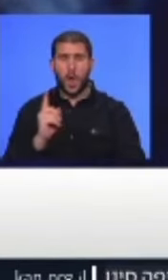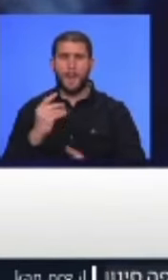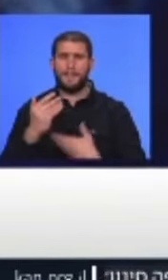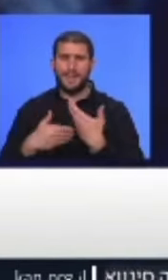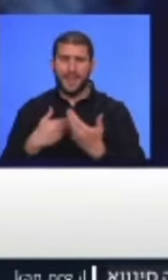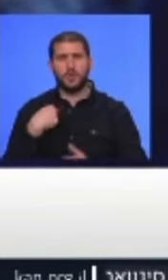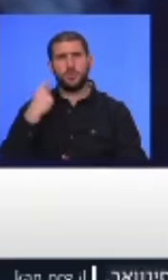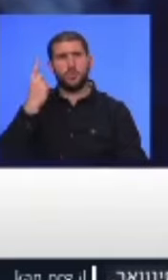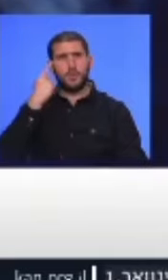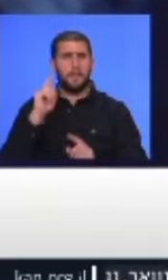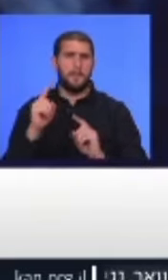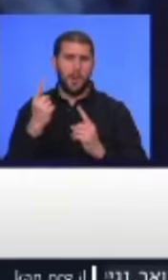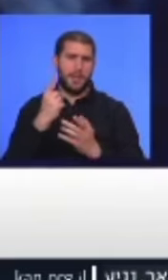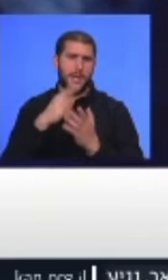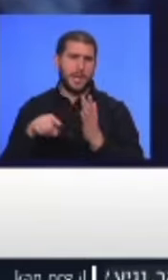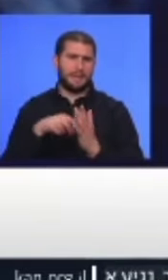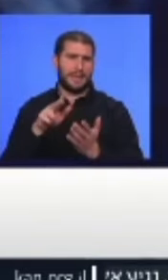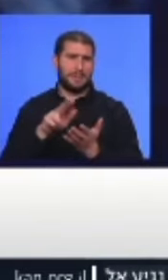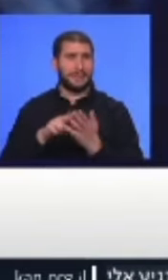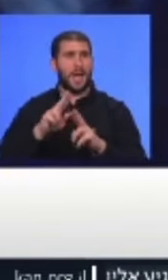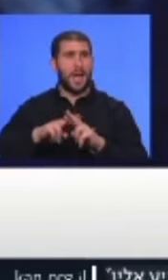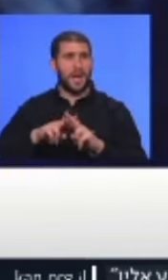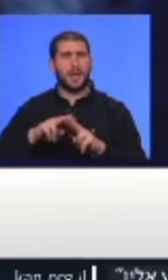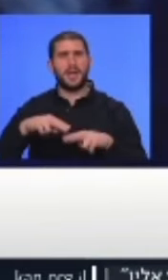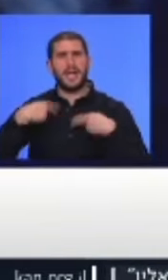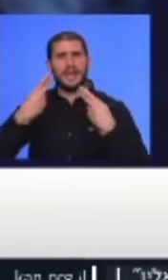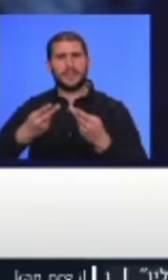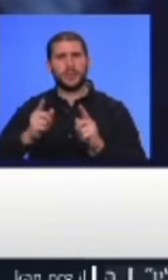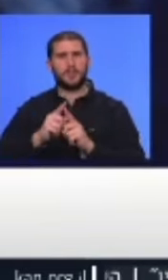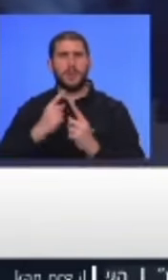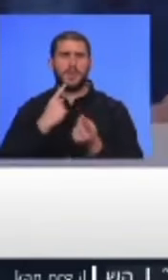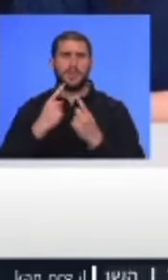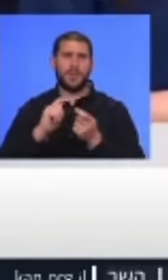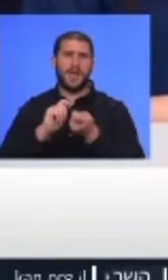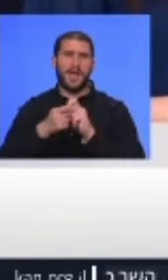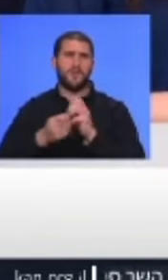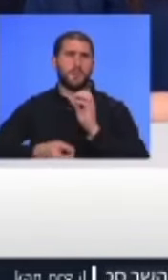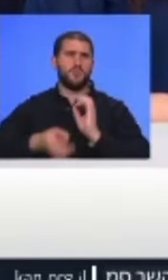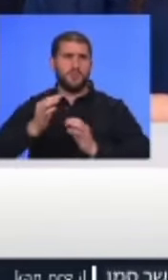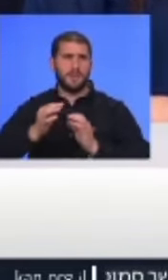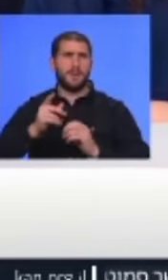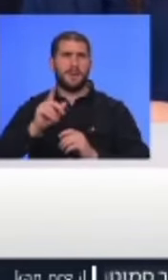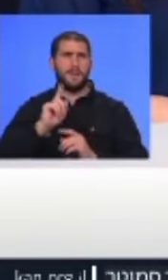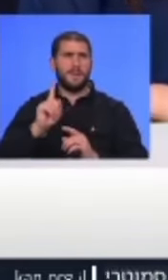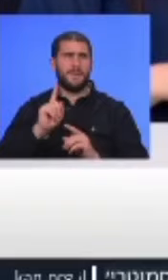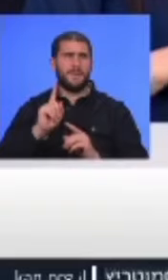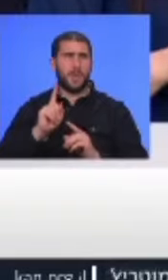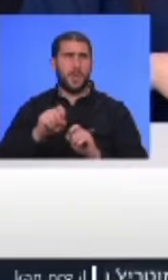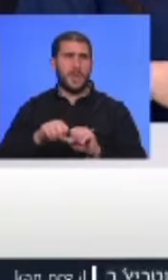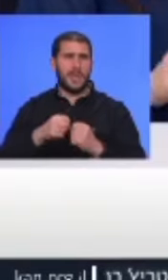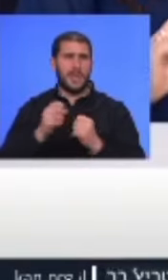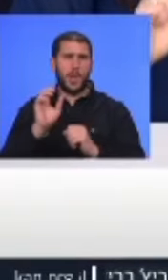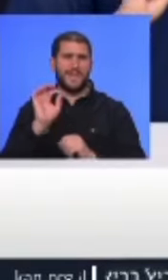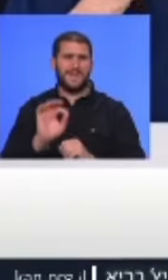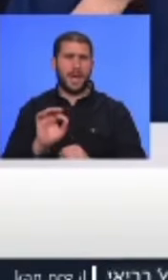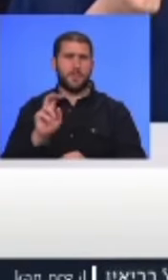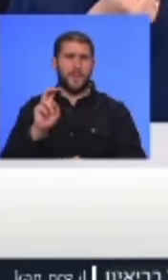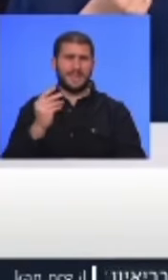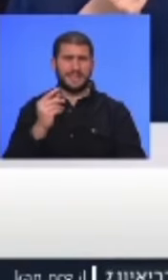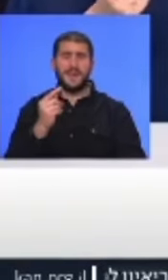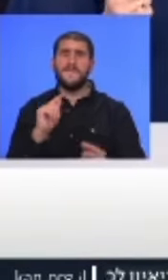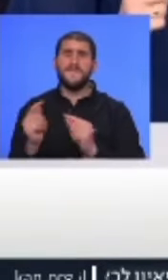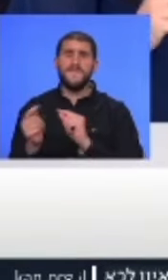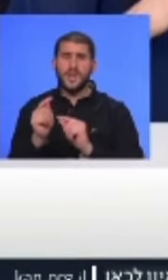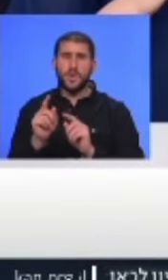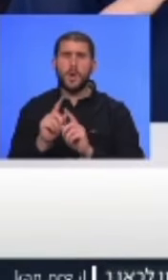יודעים שממילא ייפסל בבגץ, ואז יחזיר אותנו לכל מיני דיוני רפורמה משפטית, ובכלל הוא יזיק לעופר כסיף. הוויכוח כאן הוא מין ויכוח